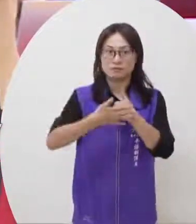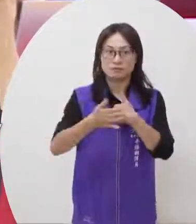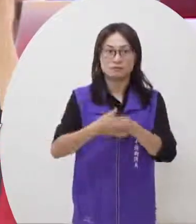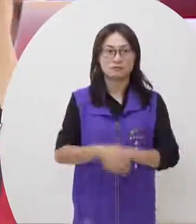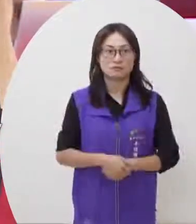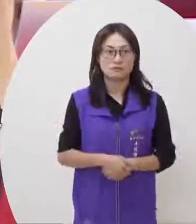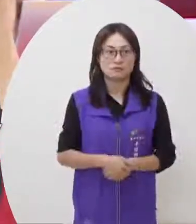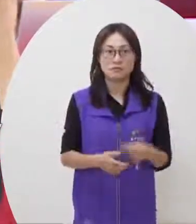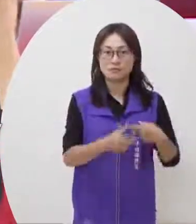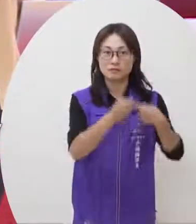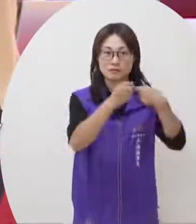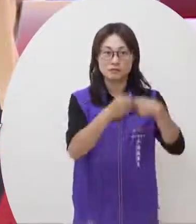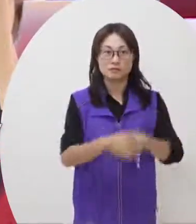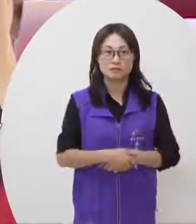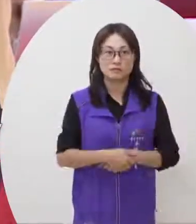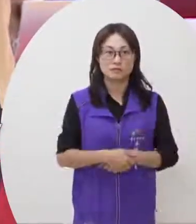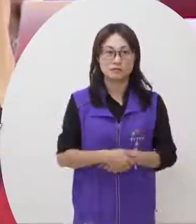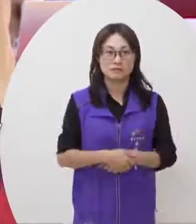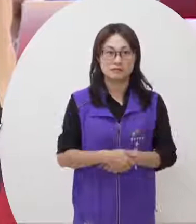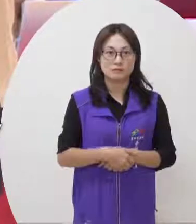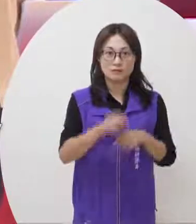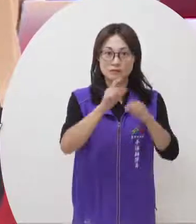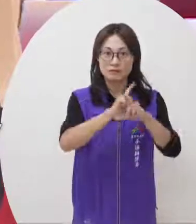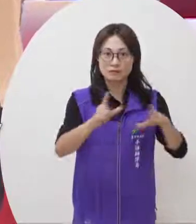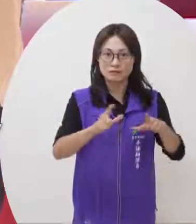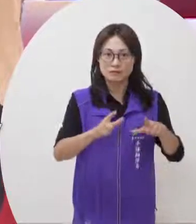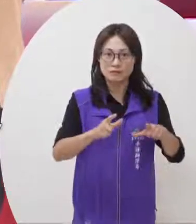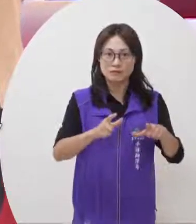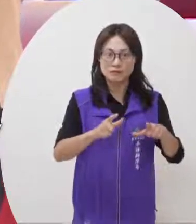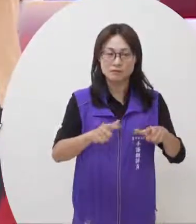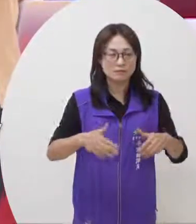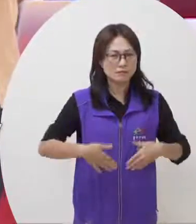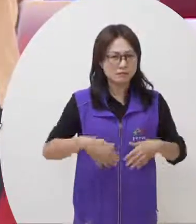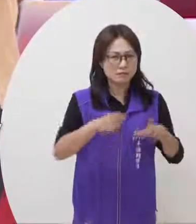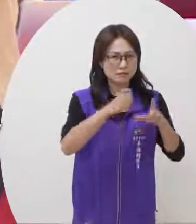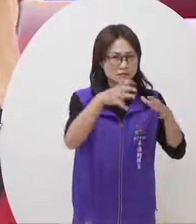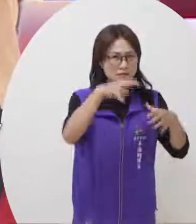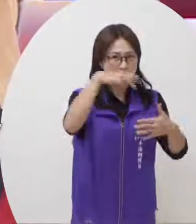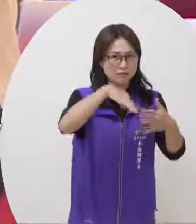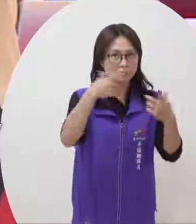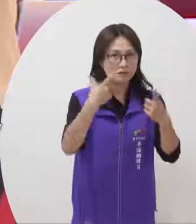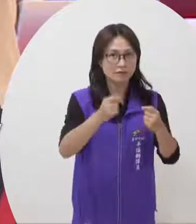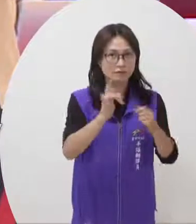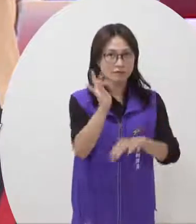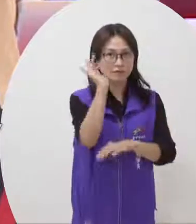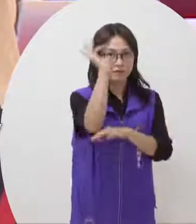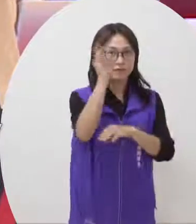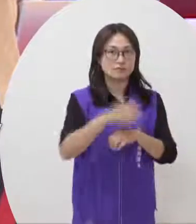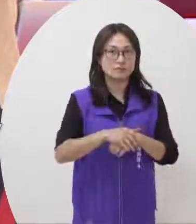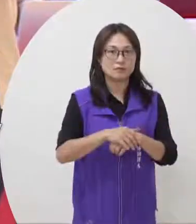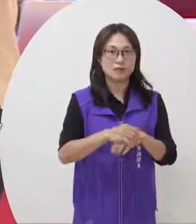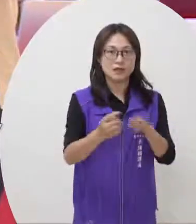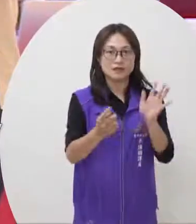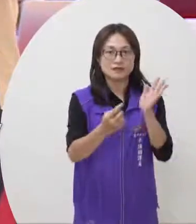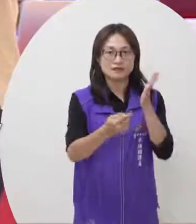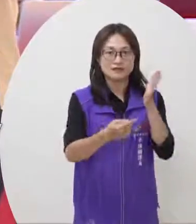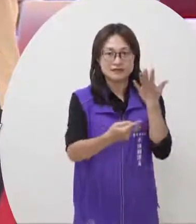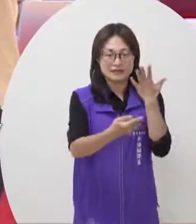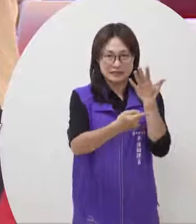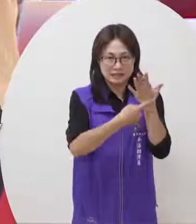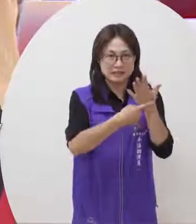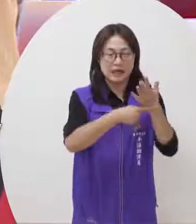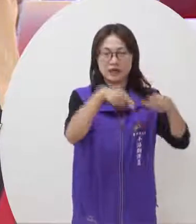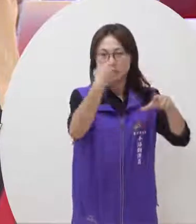点就是。我们大福公园里面原先有38棵的掌叶平婆，那这个掌叶平婆呢，在每年